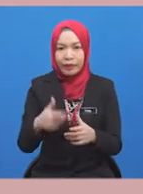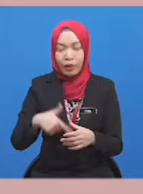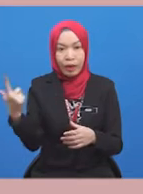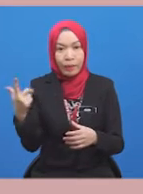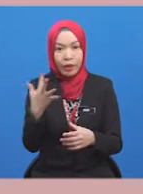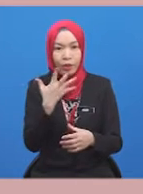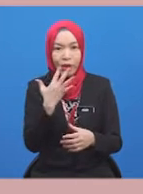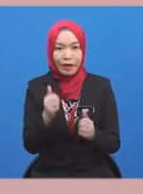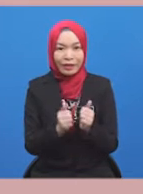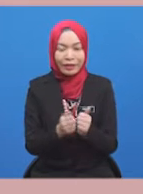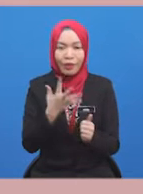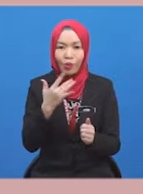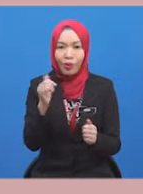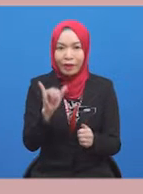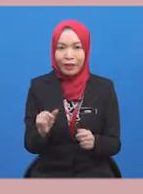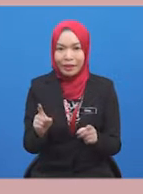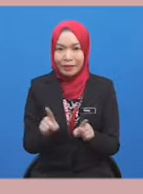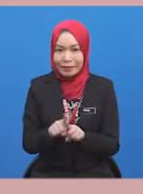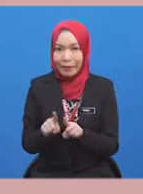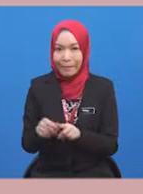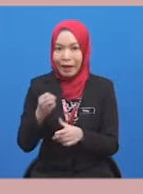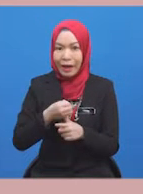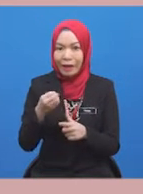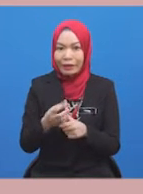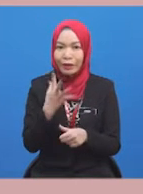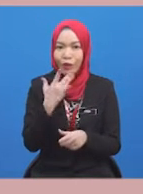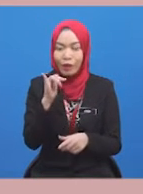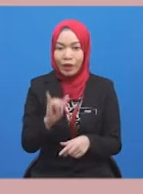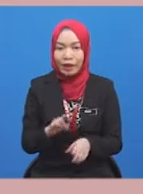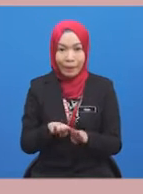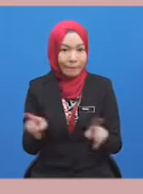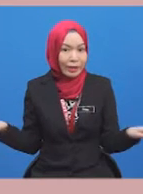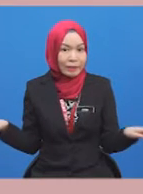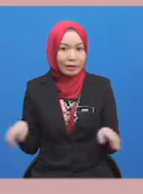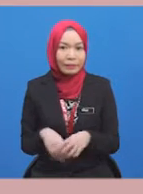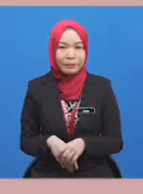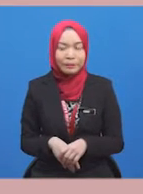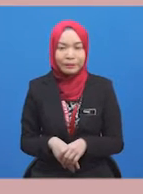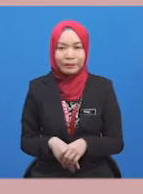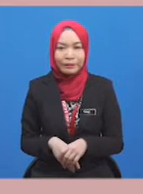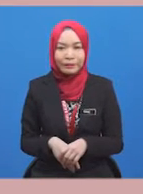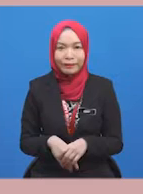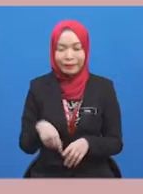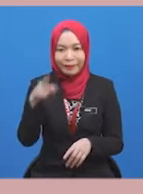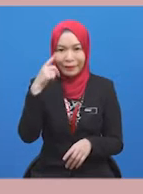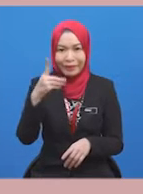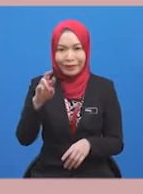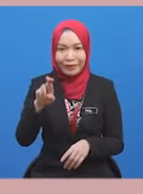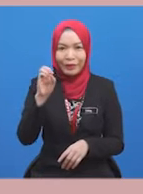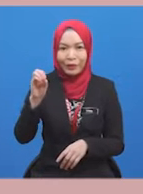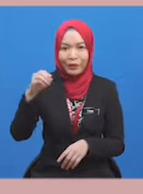warna dengan warna yang sama atau warna yang berbeza. Eyedropper